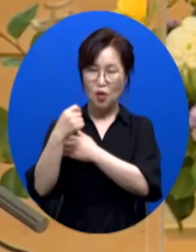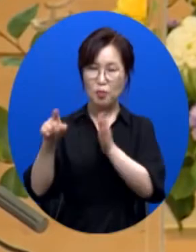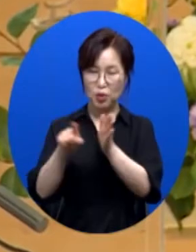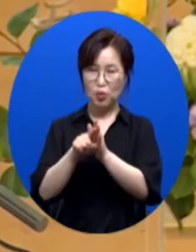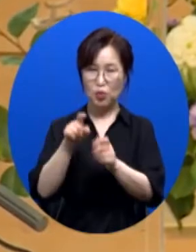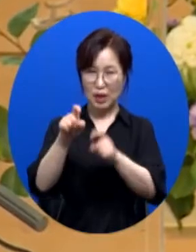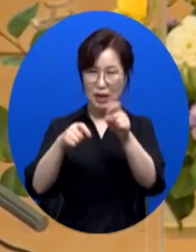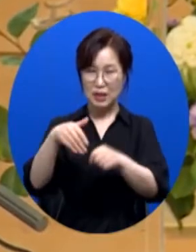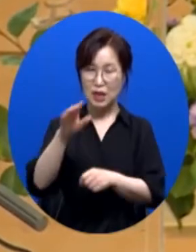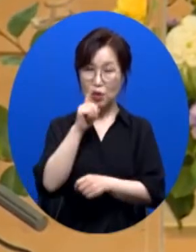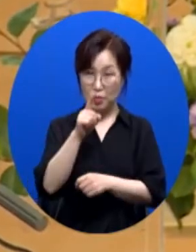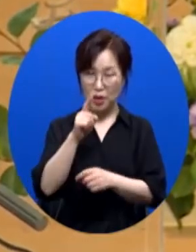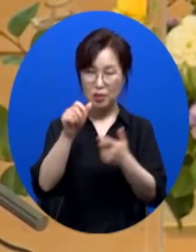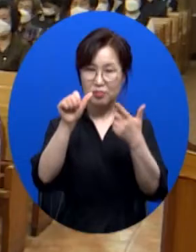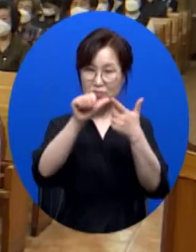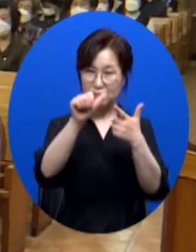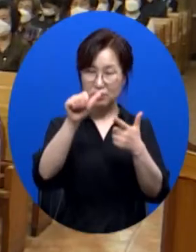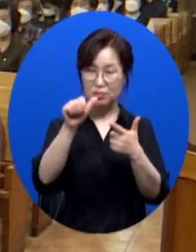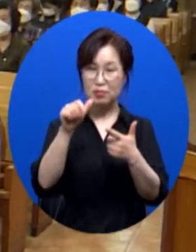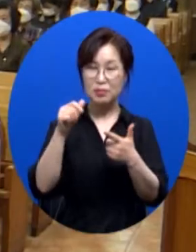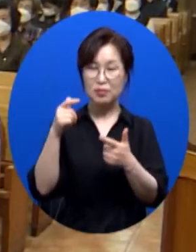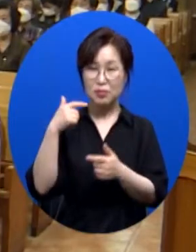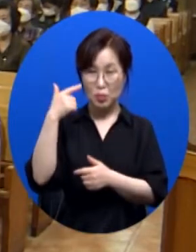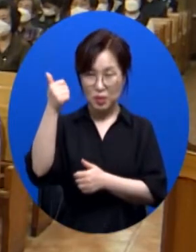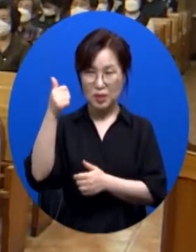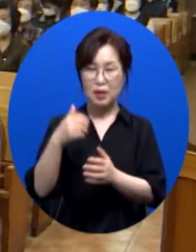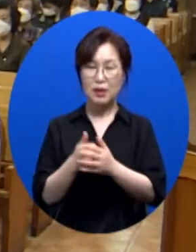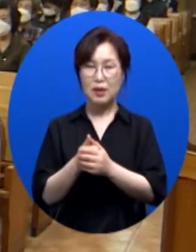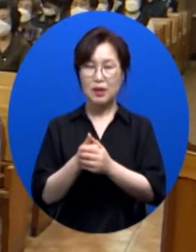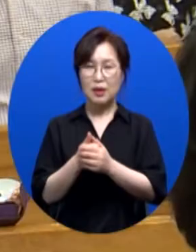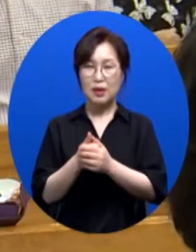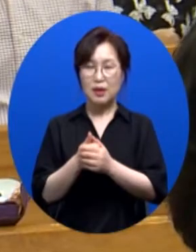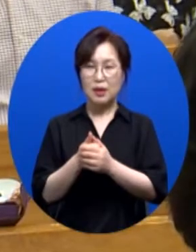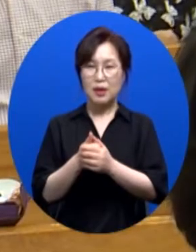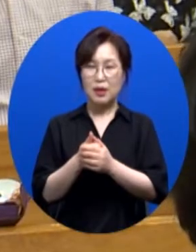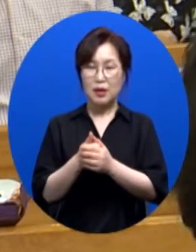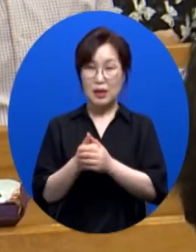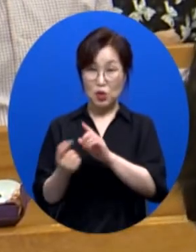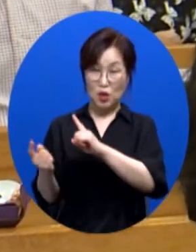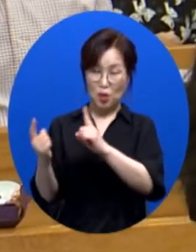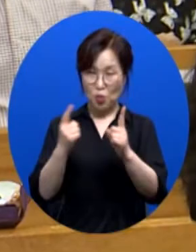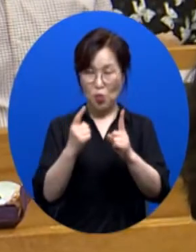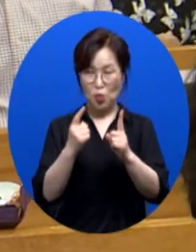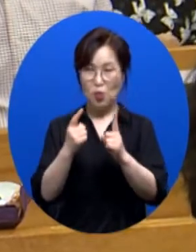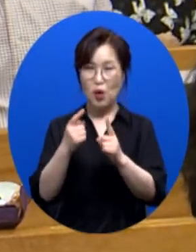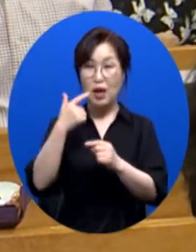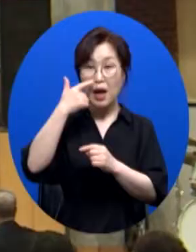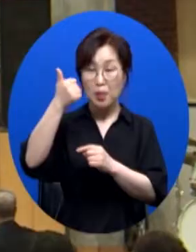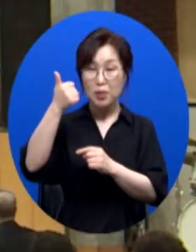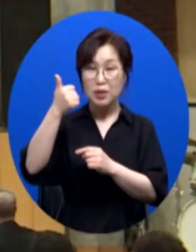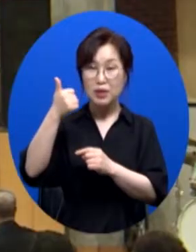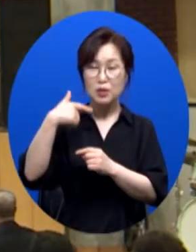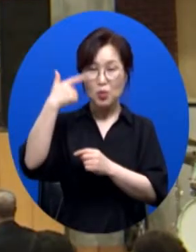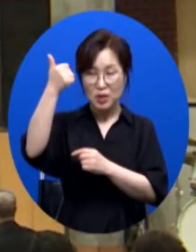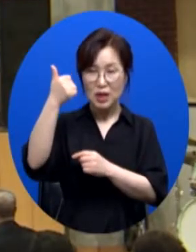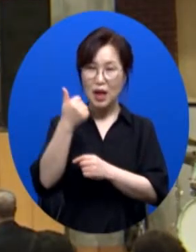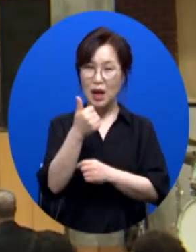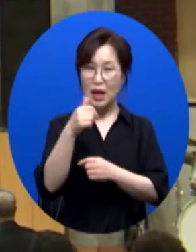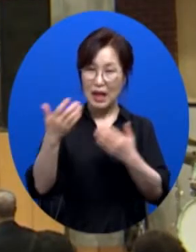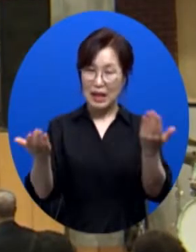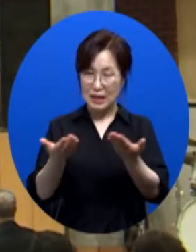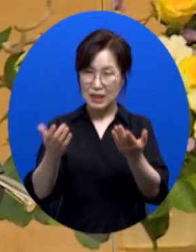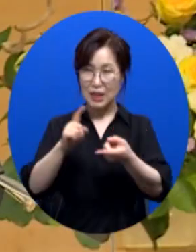차남인 김 원곡 목사는 기도와 봉사로 교회 부흥을 이룬 김용한 목사의 초기 사역 을 소개했습니다